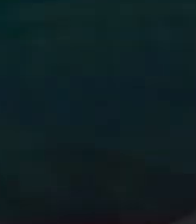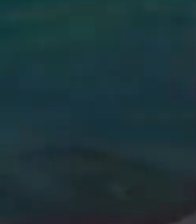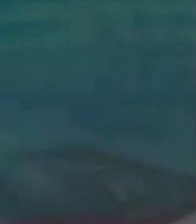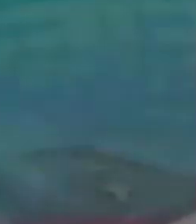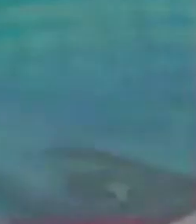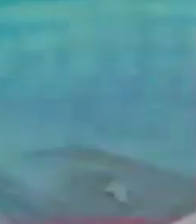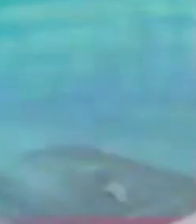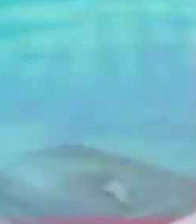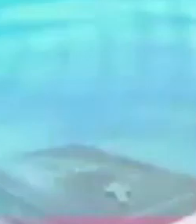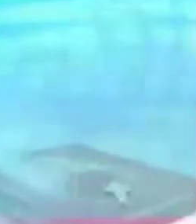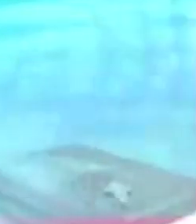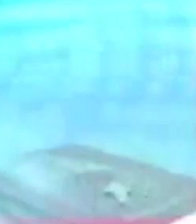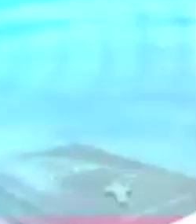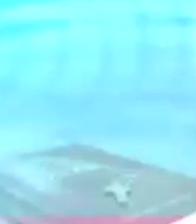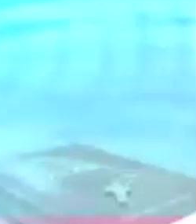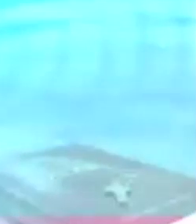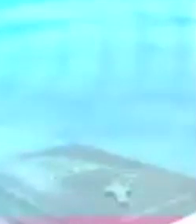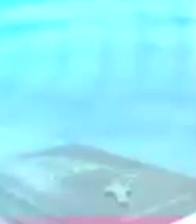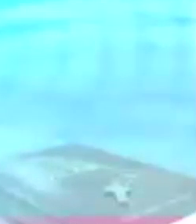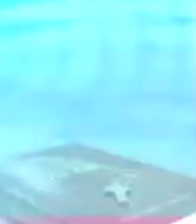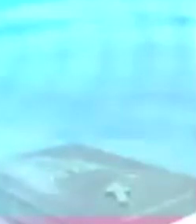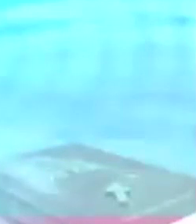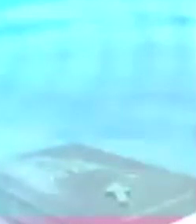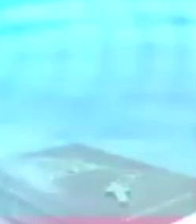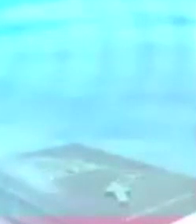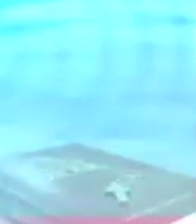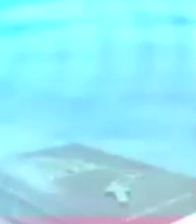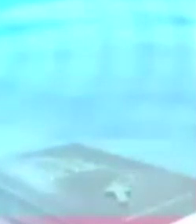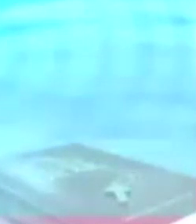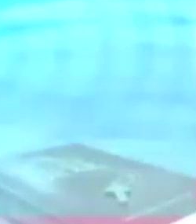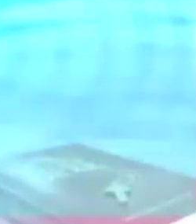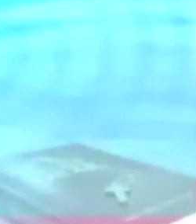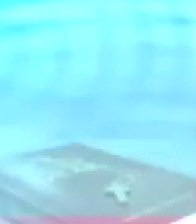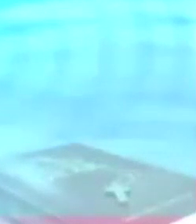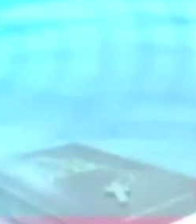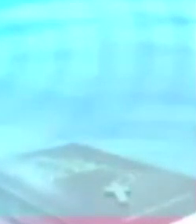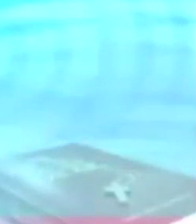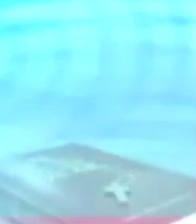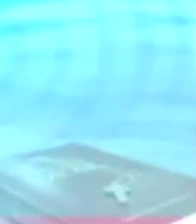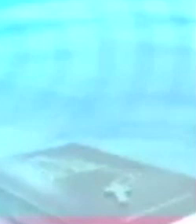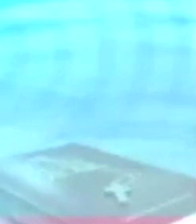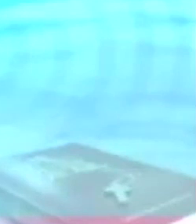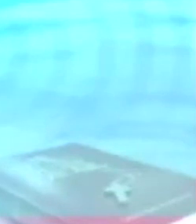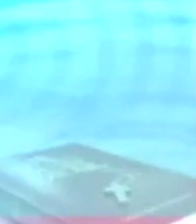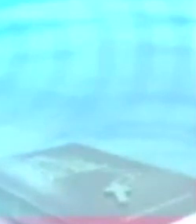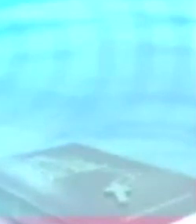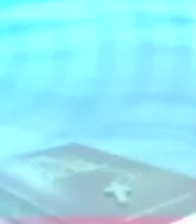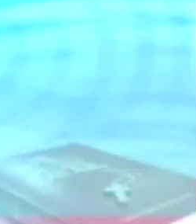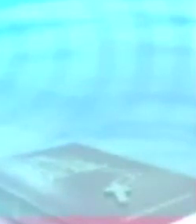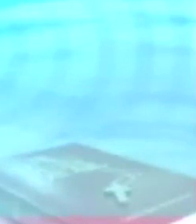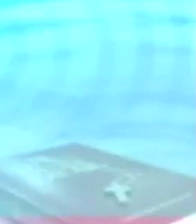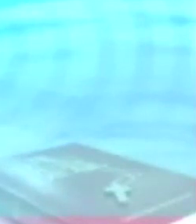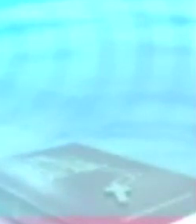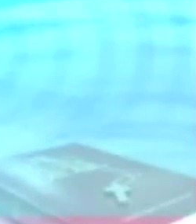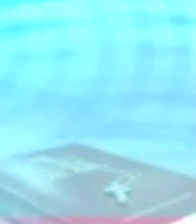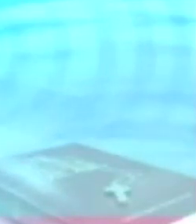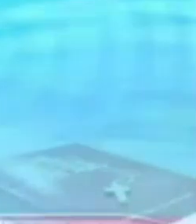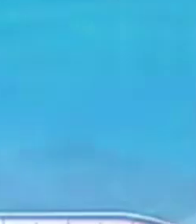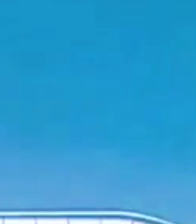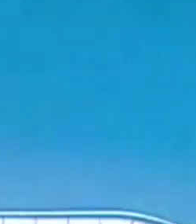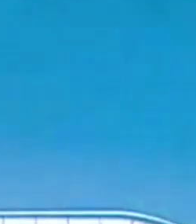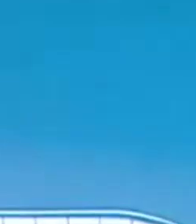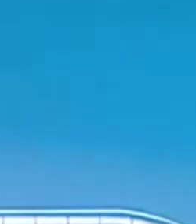또 아비드 라 너희 자녀를 노엽게 하지 말고 오직 주의 교훈과 훈계로 양이